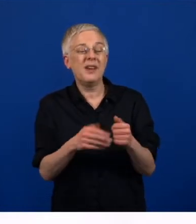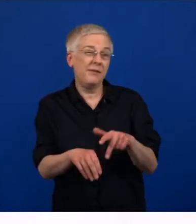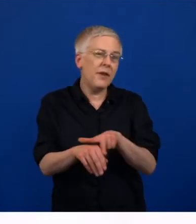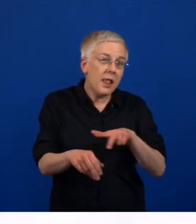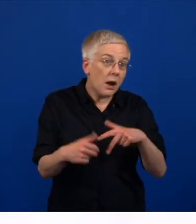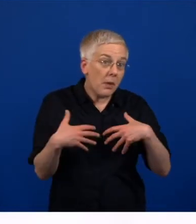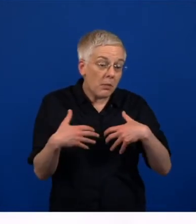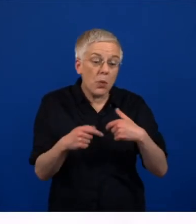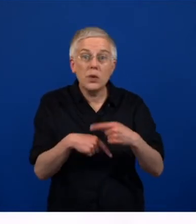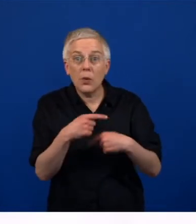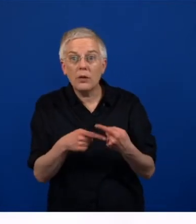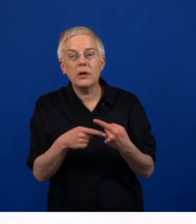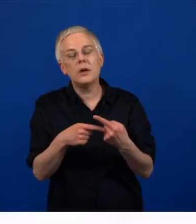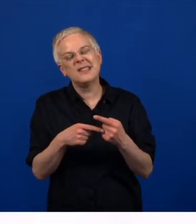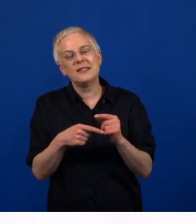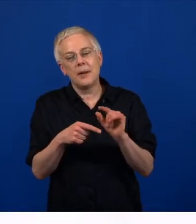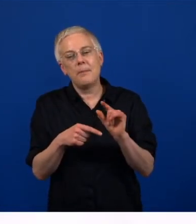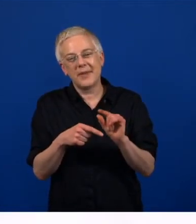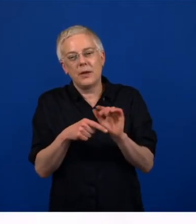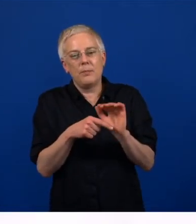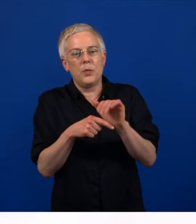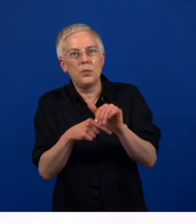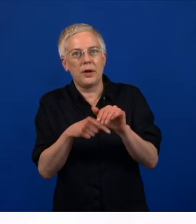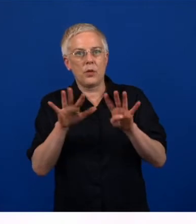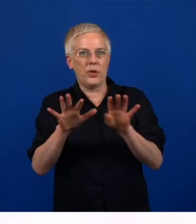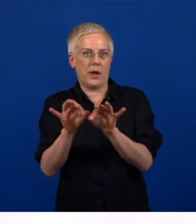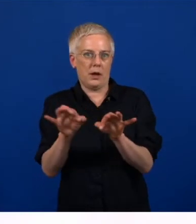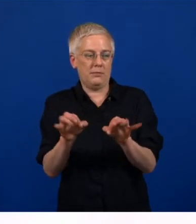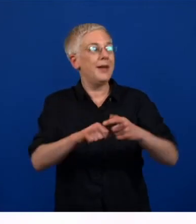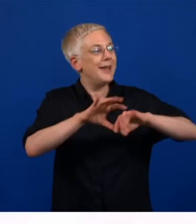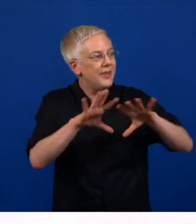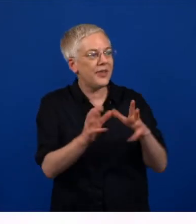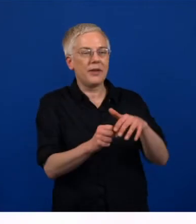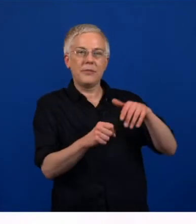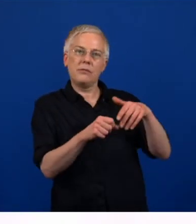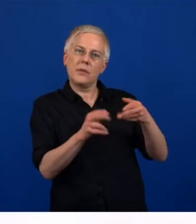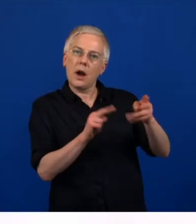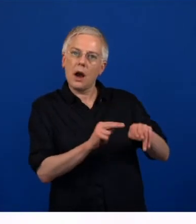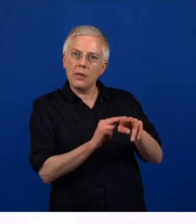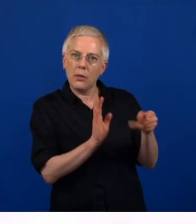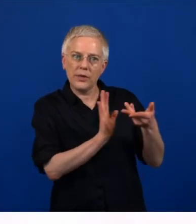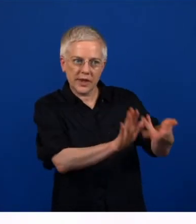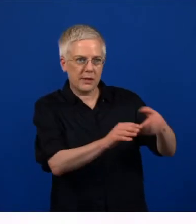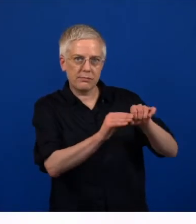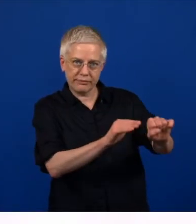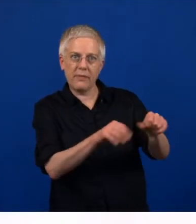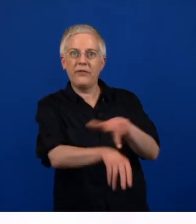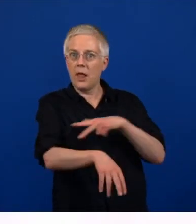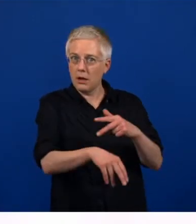war etwas über 9 Tage. Die mittlere Verweildauer im Krankenhaus war 8,4